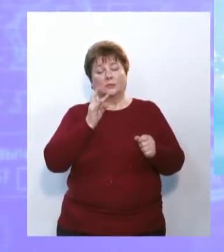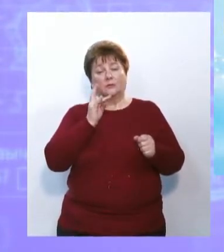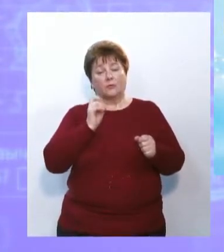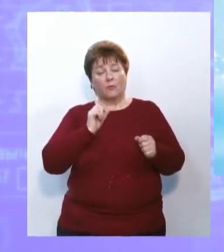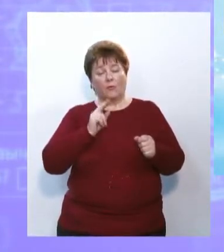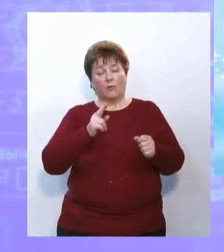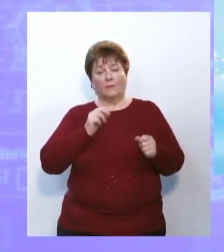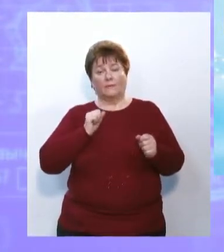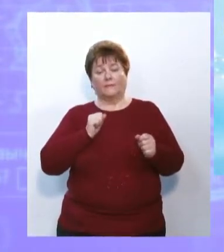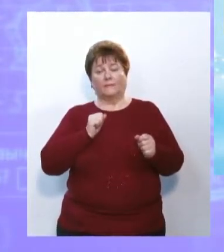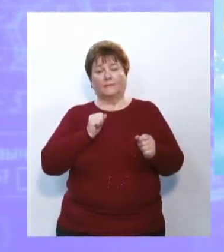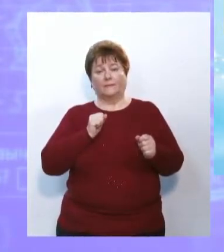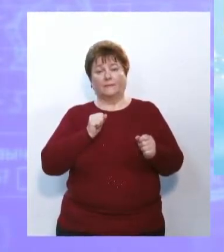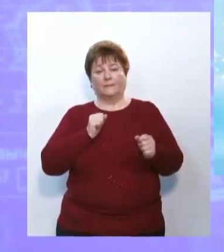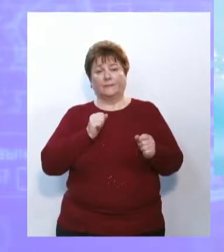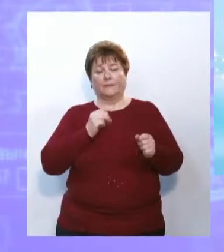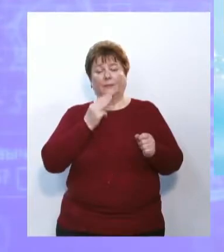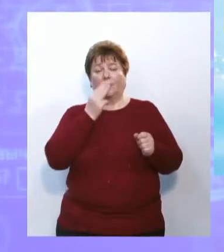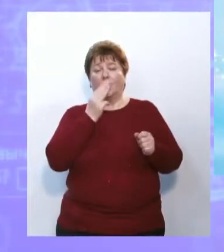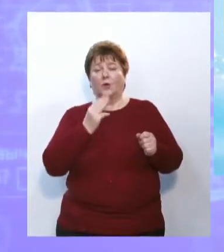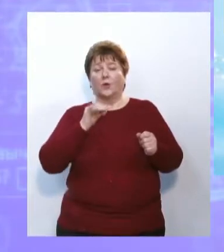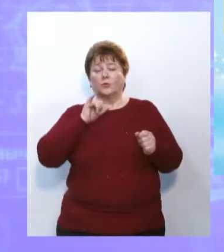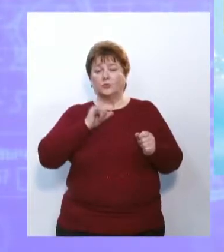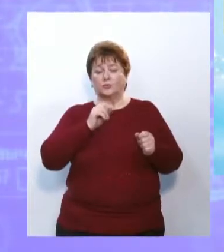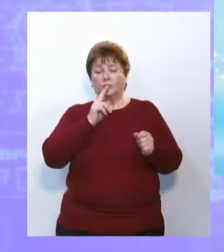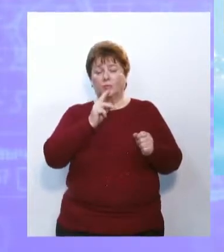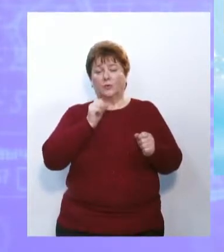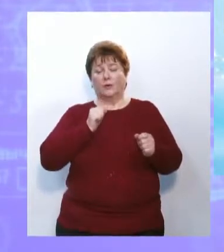Щенок, щука,